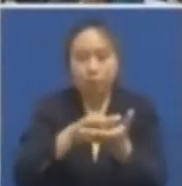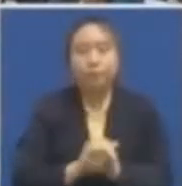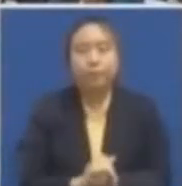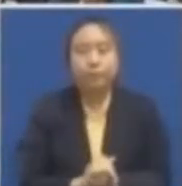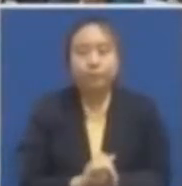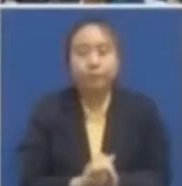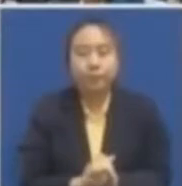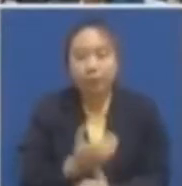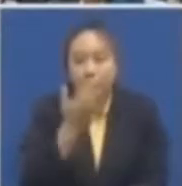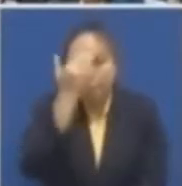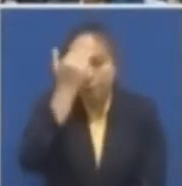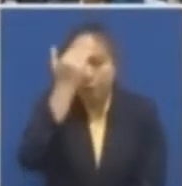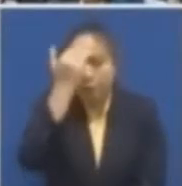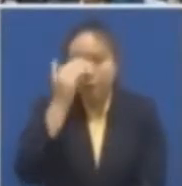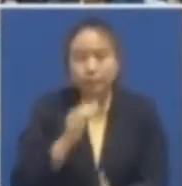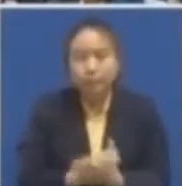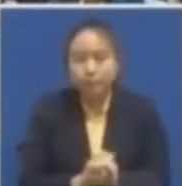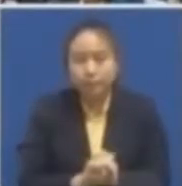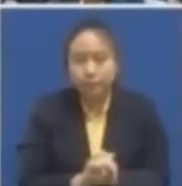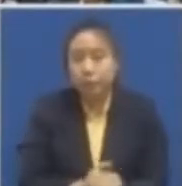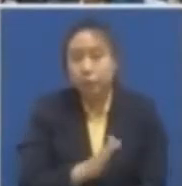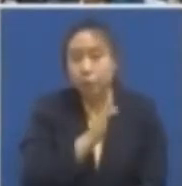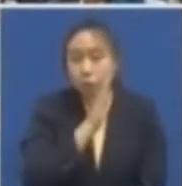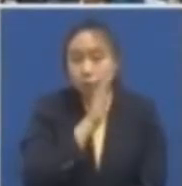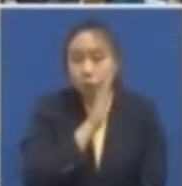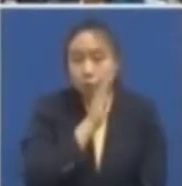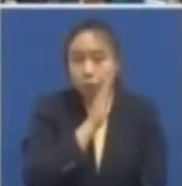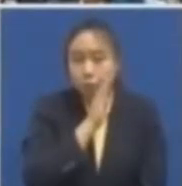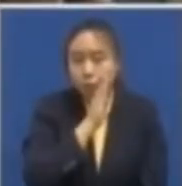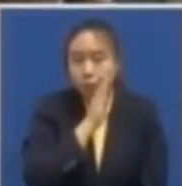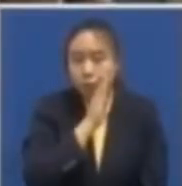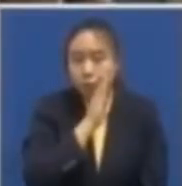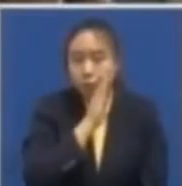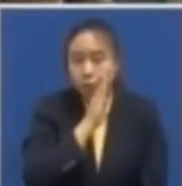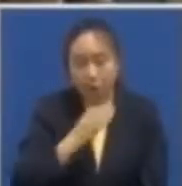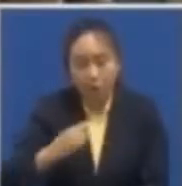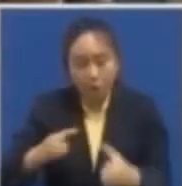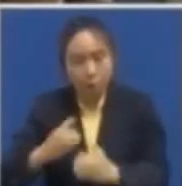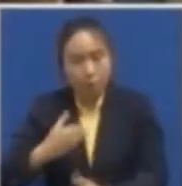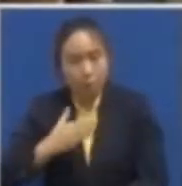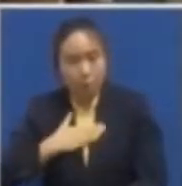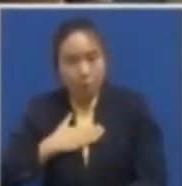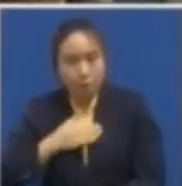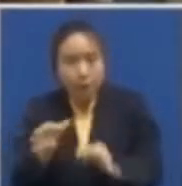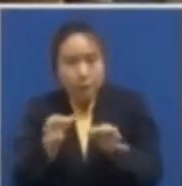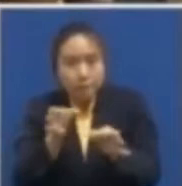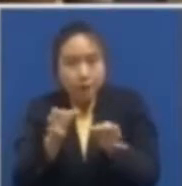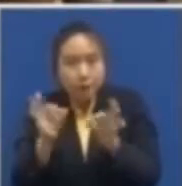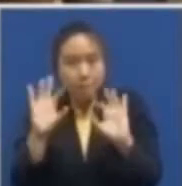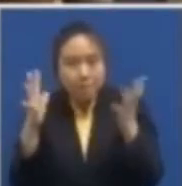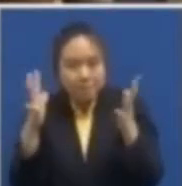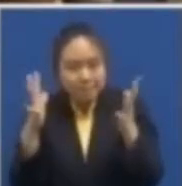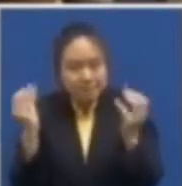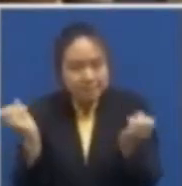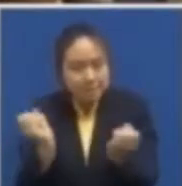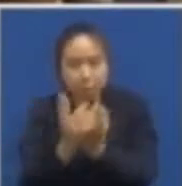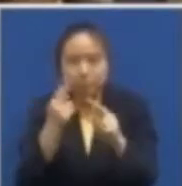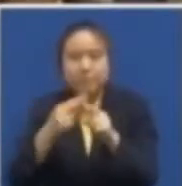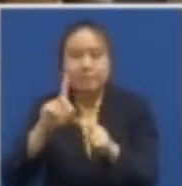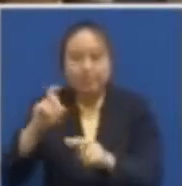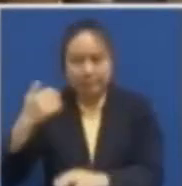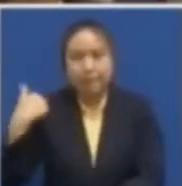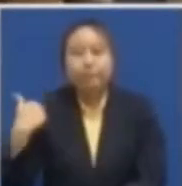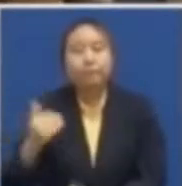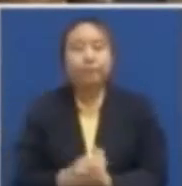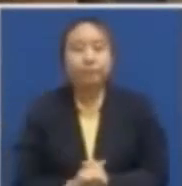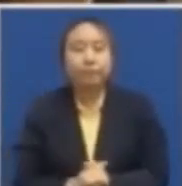ราะว่าเป็นประเด็นที่ถ้าหากว่าฝ่ายของผมไม่ชี้แจงก็อาจจะเกิดความเสียหายนะครับผมอย